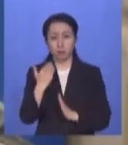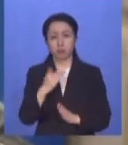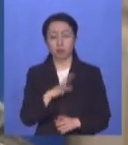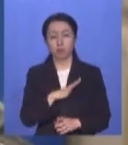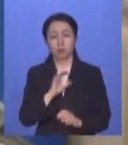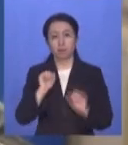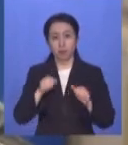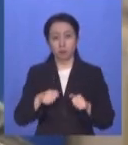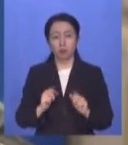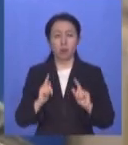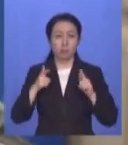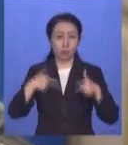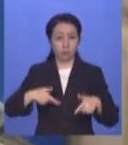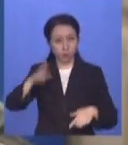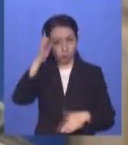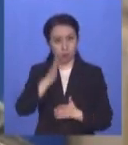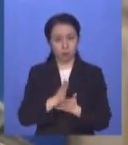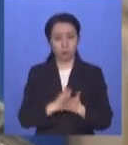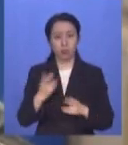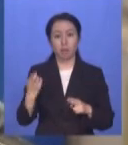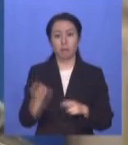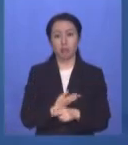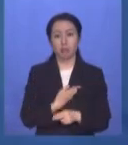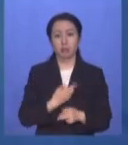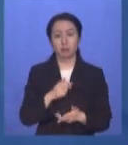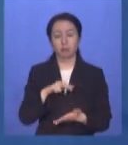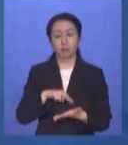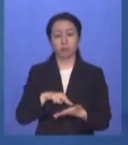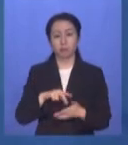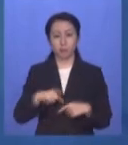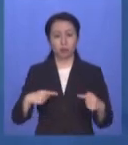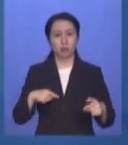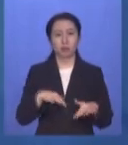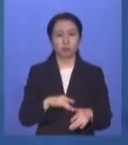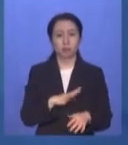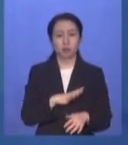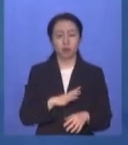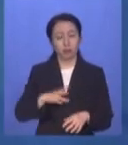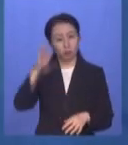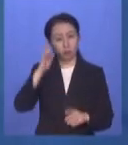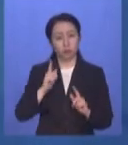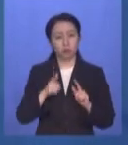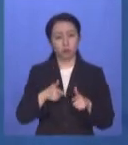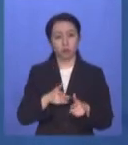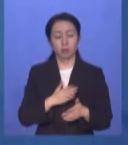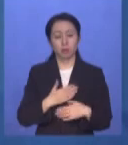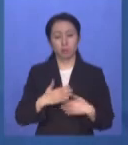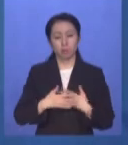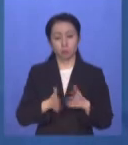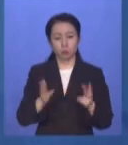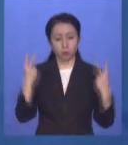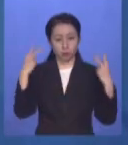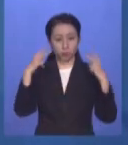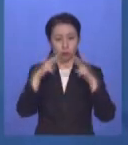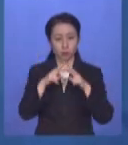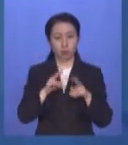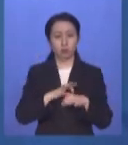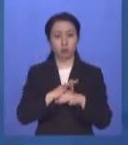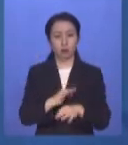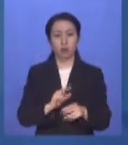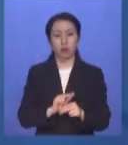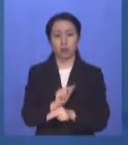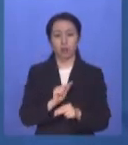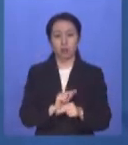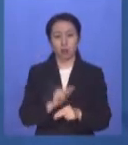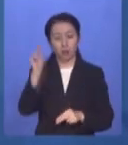предоставлена возможность поступать на госслужбу без дополнительных процедур. Кроме того, поступая на госслужбу, выпускники университета проходят обучение